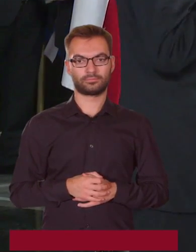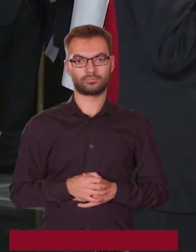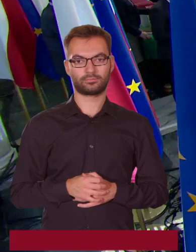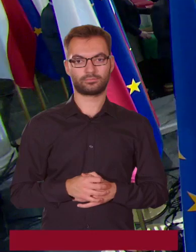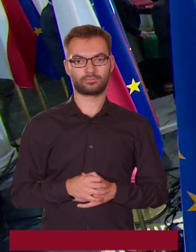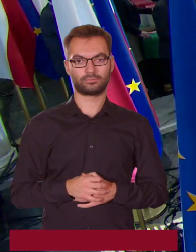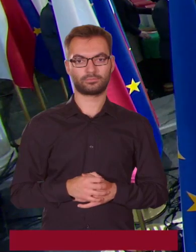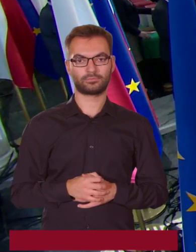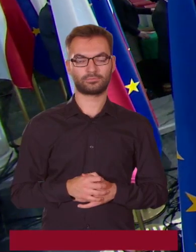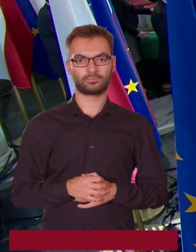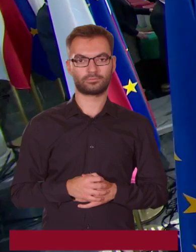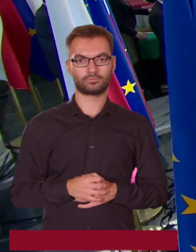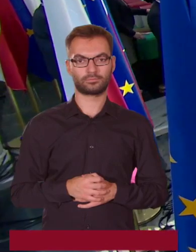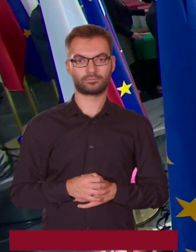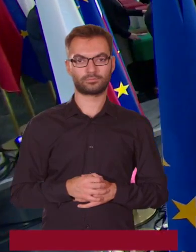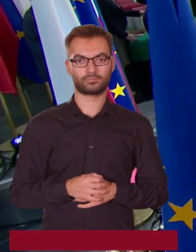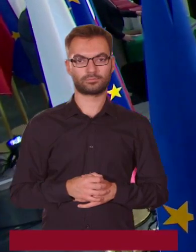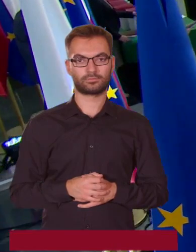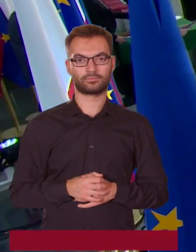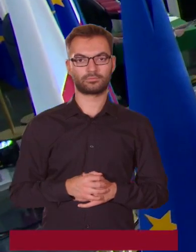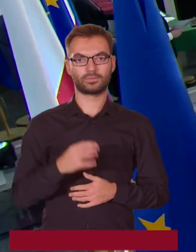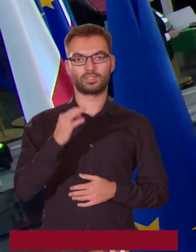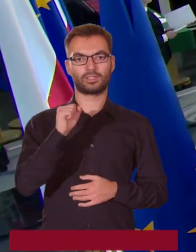Poproszę pana Tadeusza Aziewicza.